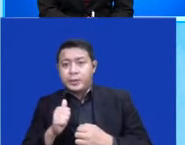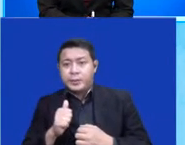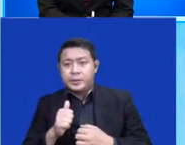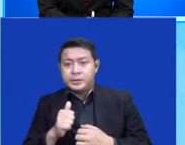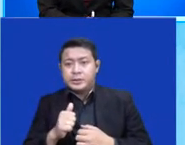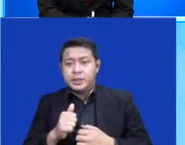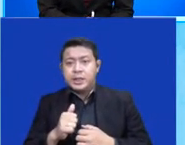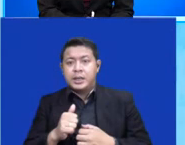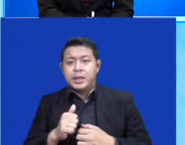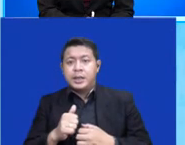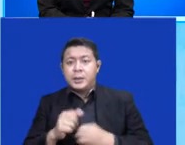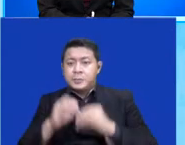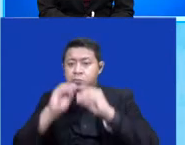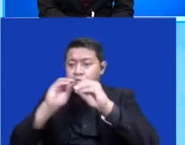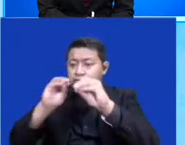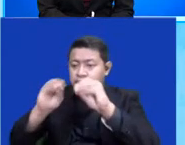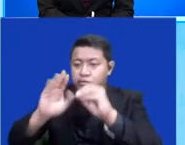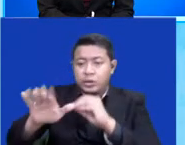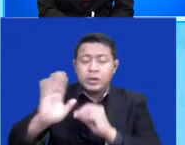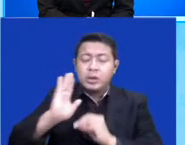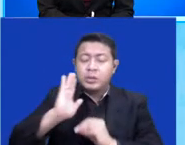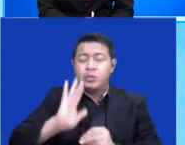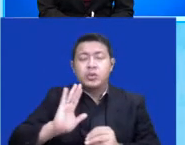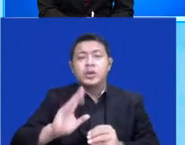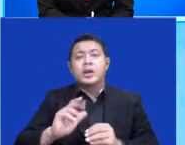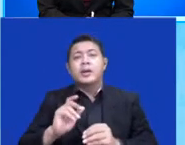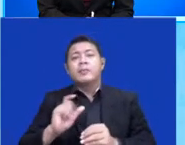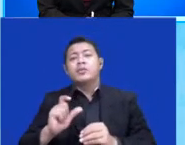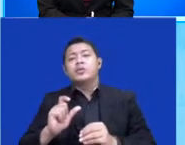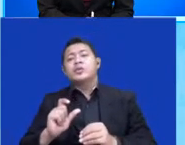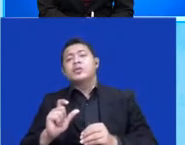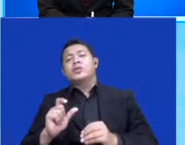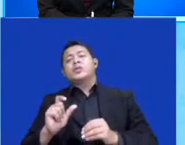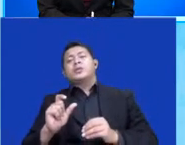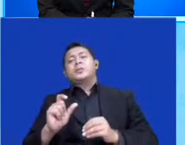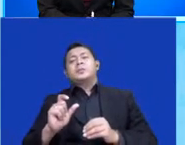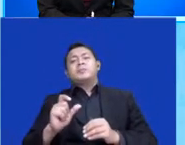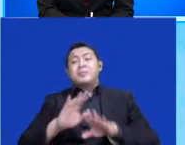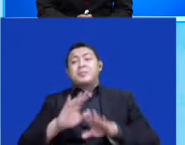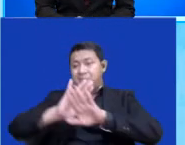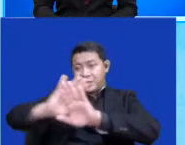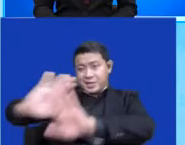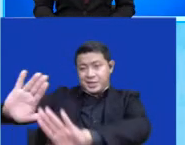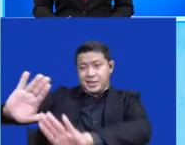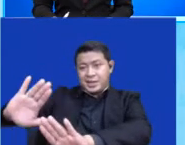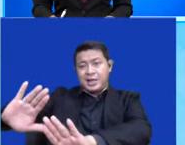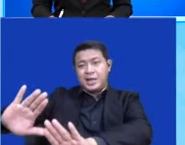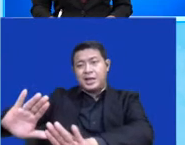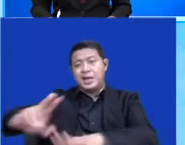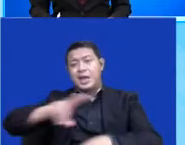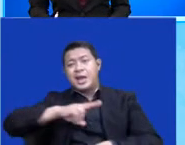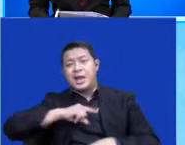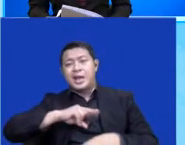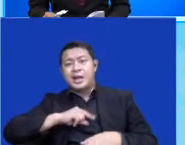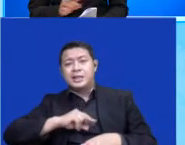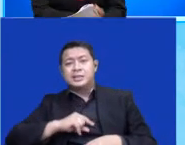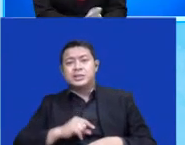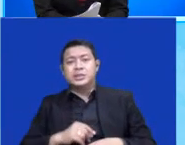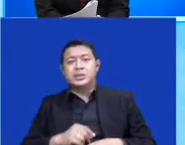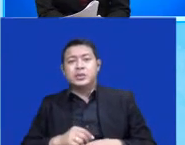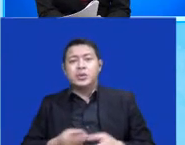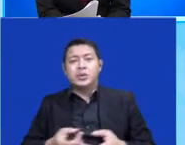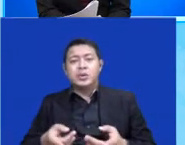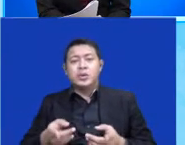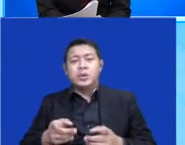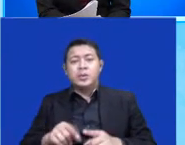meyakinkan anak-anak muda, kaum muda kita untuk apa namanya menghindari faktor-faktor risiko untuk menjadi